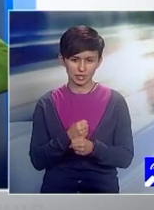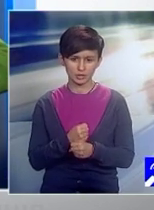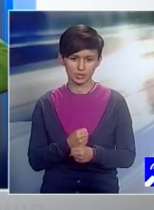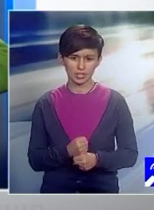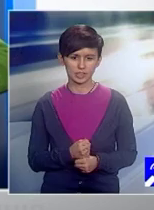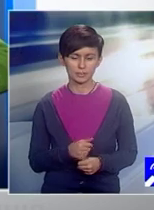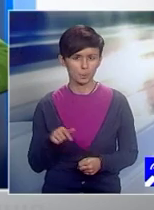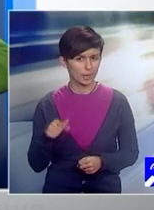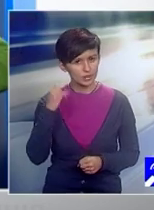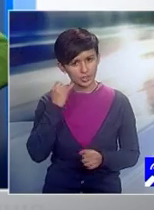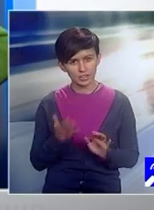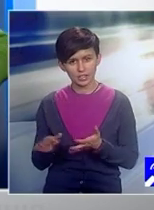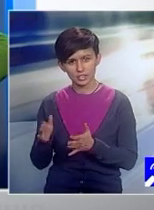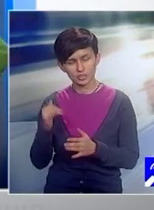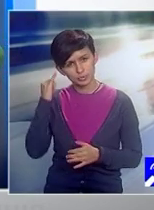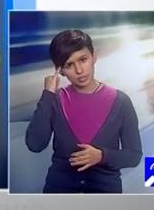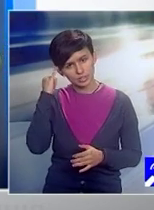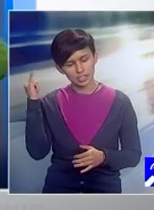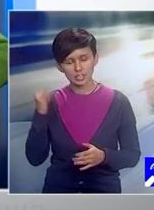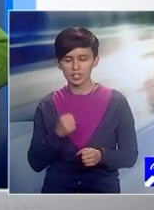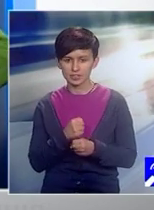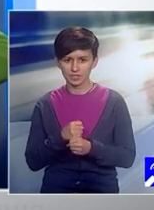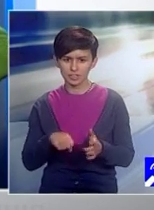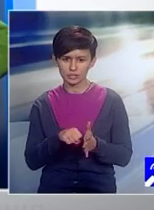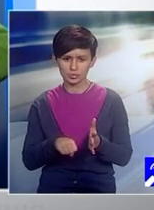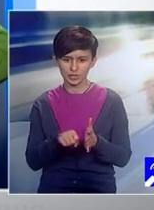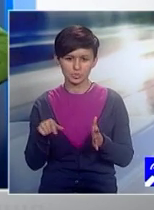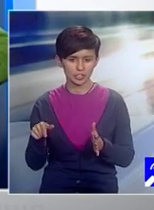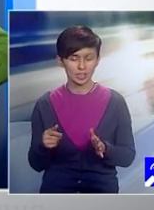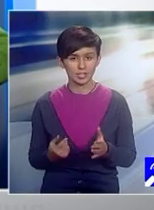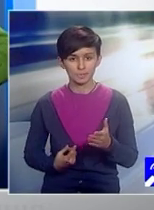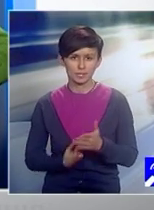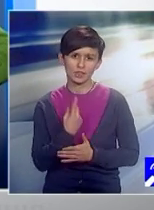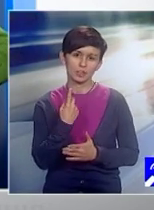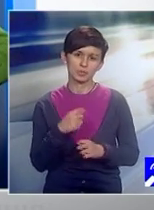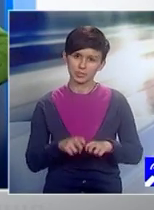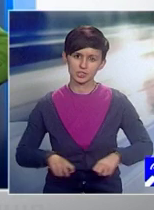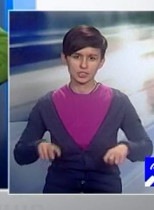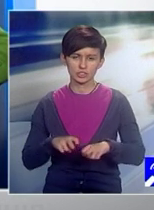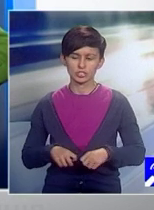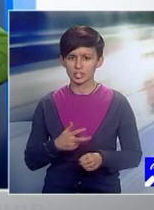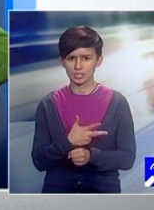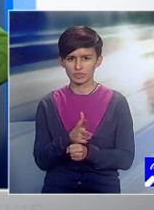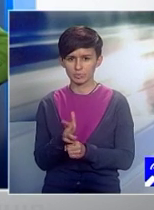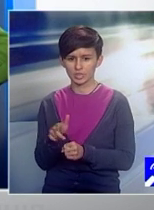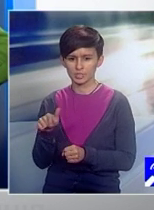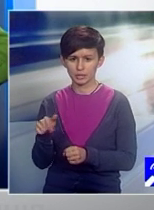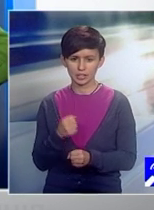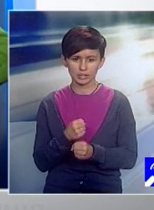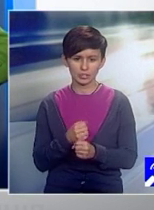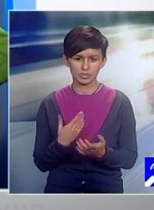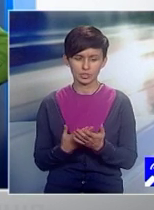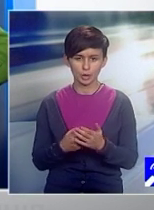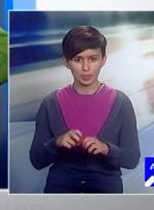neapărat ai pornit cu gândul să faci un film, da. El s-a născut pe parcurs din cercetarea ta, din filmările pe care tu inițial ai făcut pentru